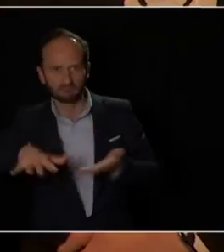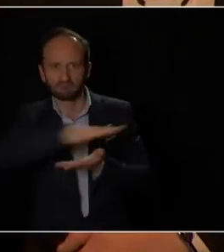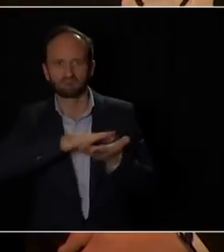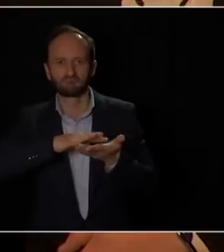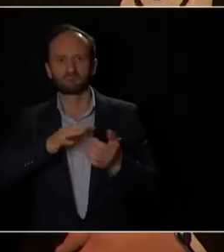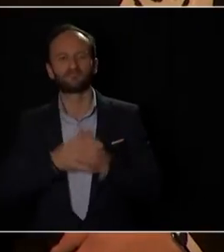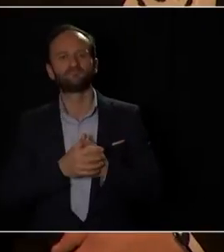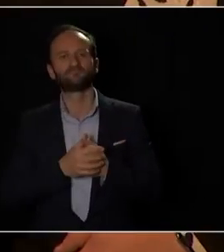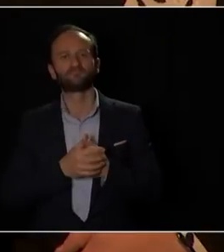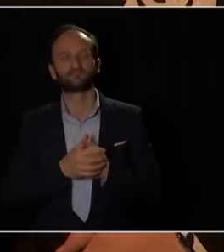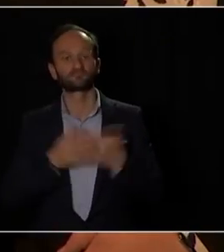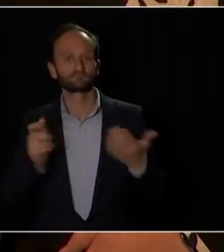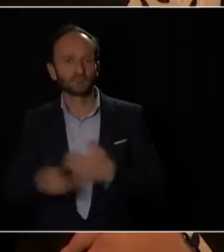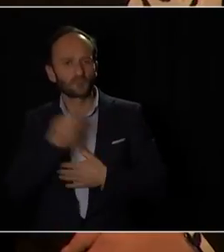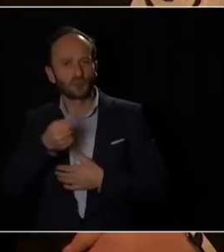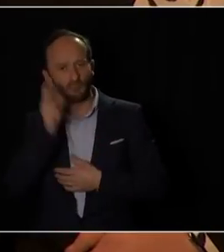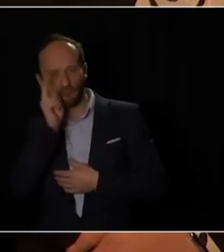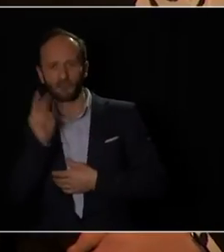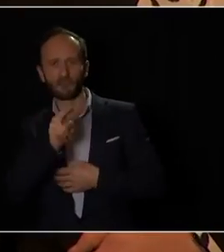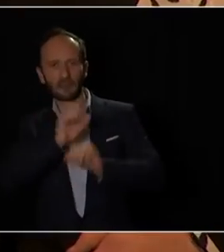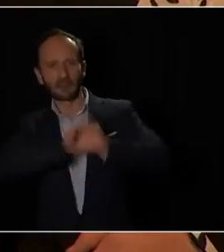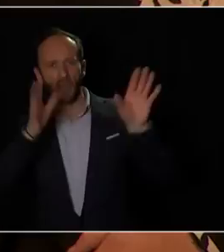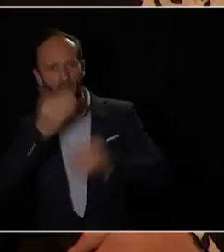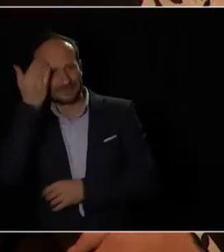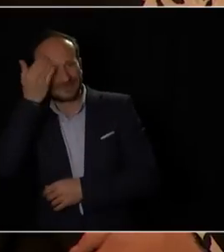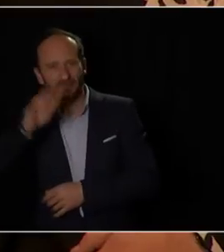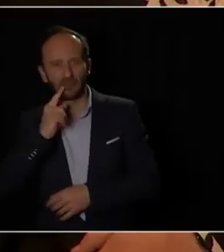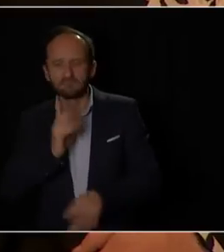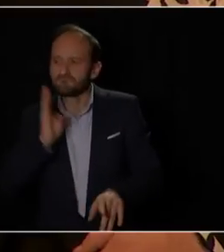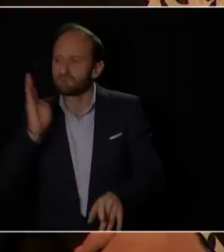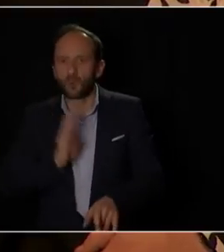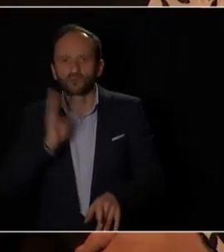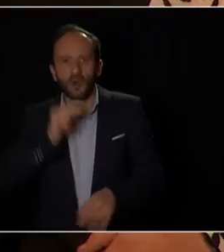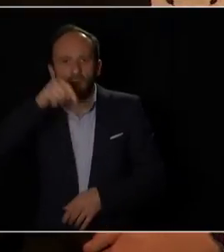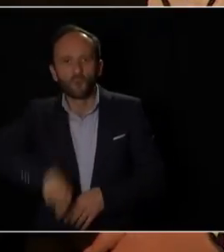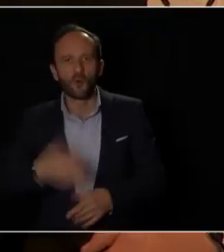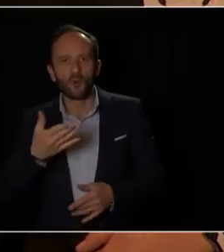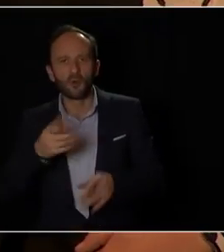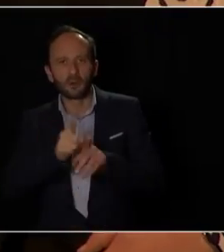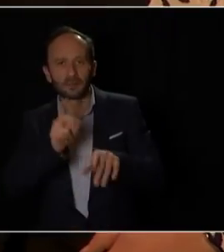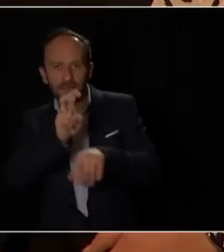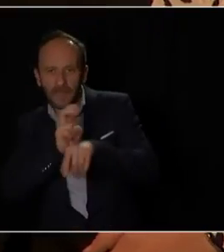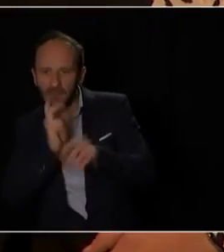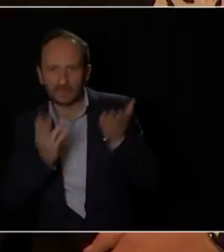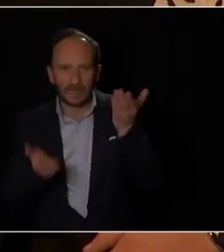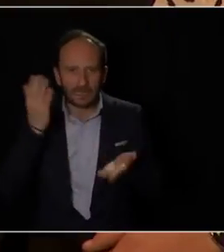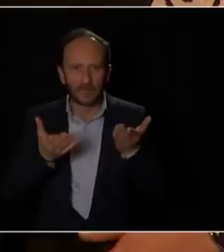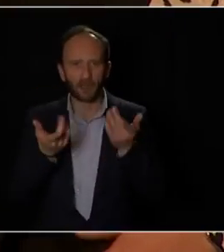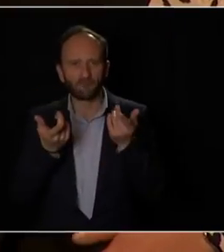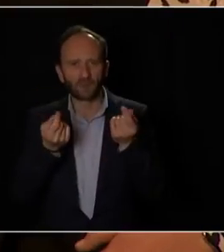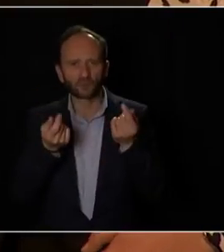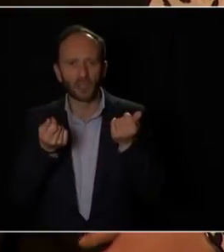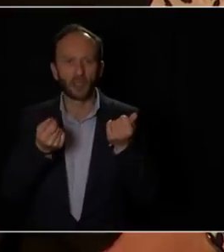tous lucides, bien sûr, sur la nécessité absolue qu'il y a à maintenir nos équilibres financiers. Pour faire